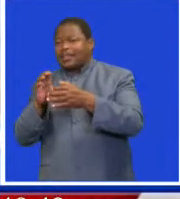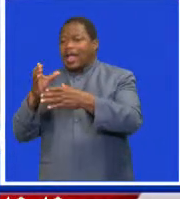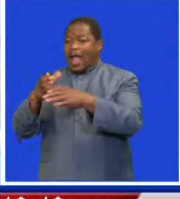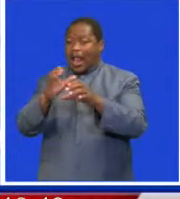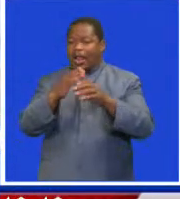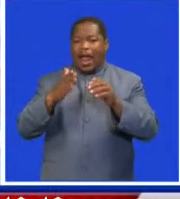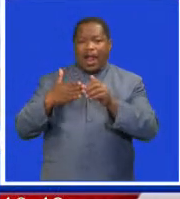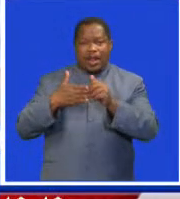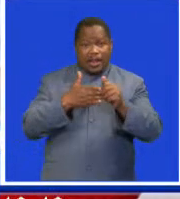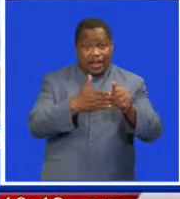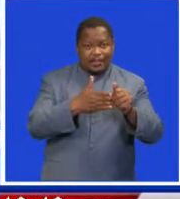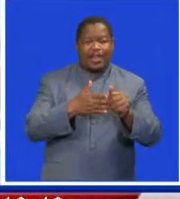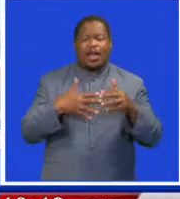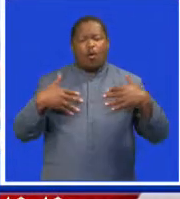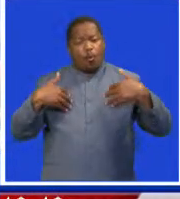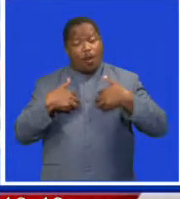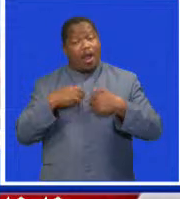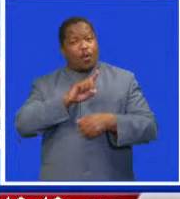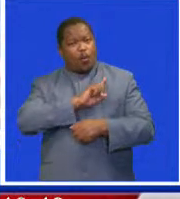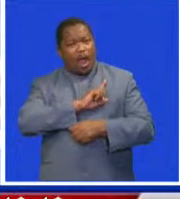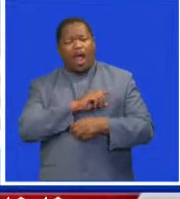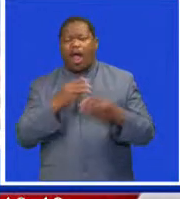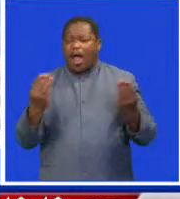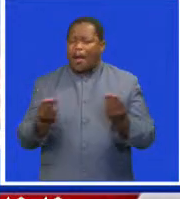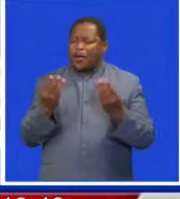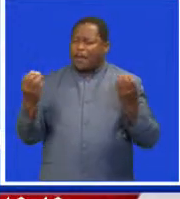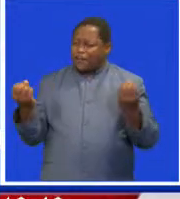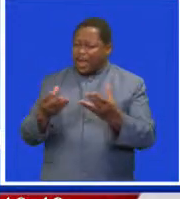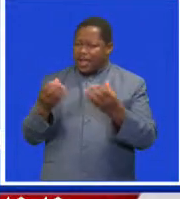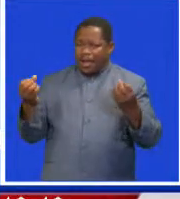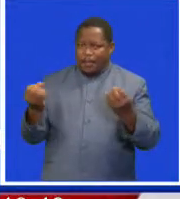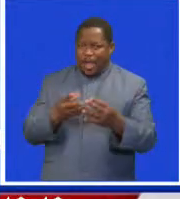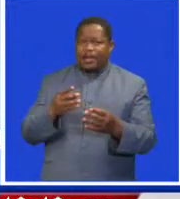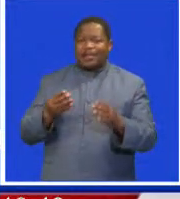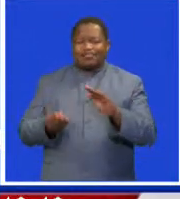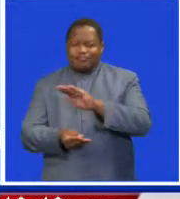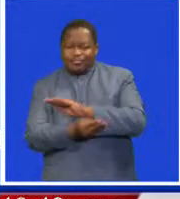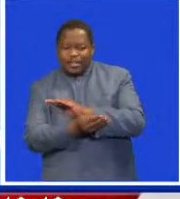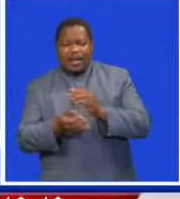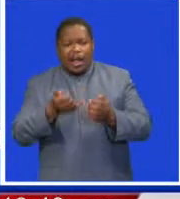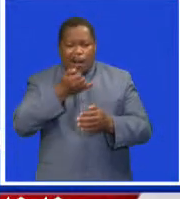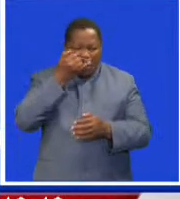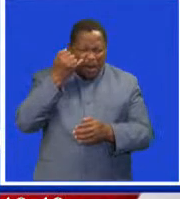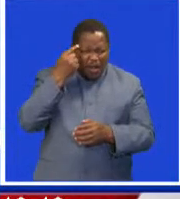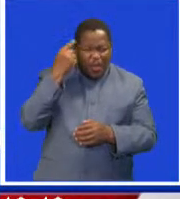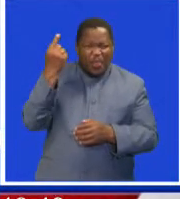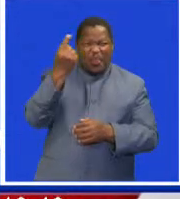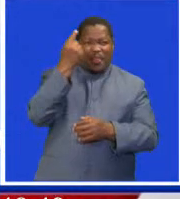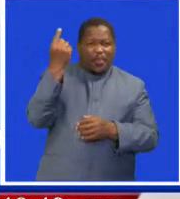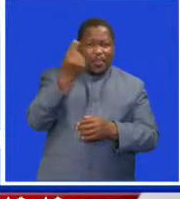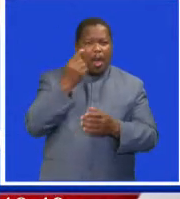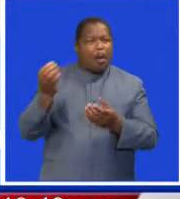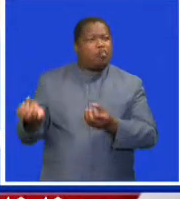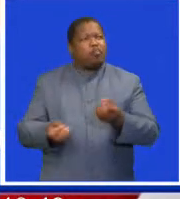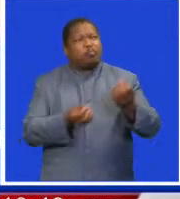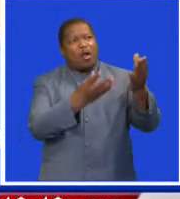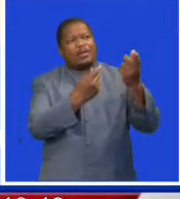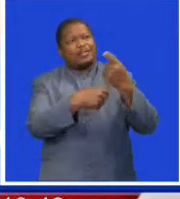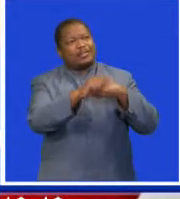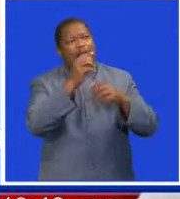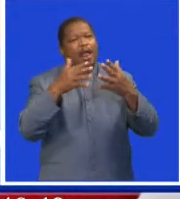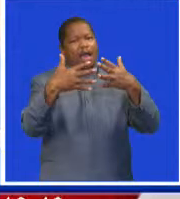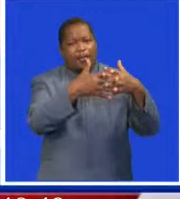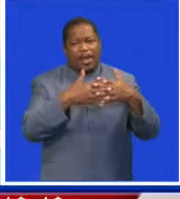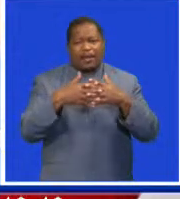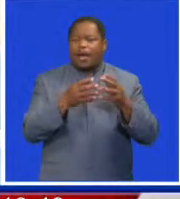lesikhathi sekubhedwa kwemkhuhlane COVID-19. Basina noma imave emhlaba anciphise kuhamba kwebamvu kanye nekuphuma nekungena kwempahla